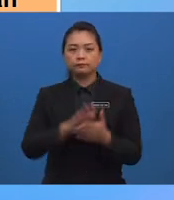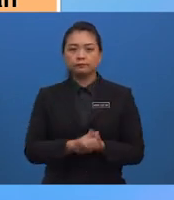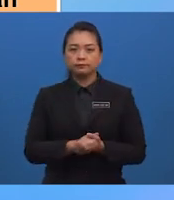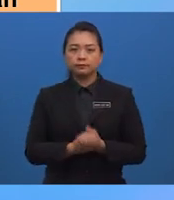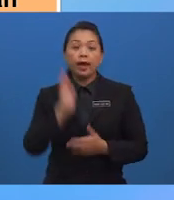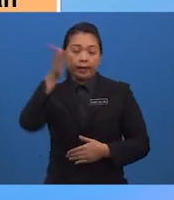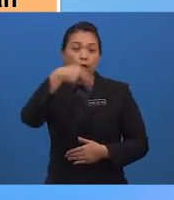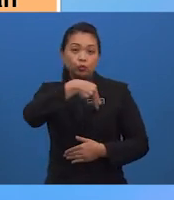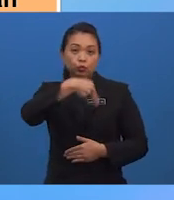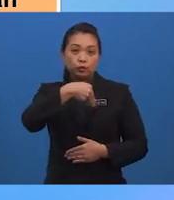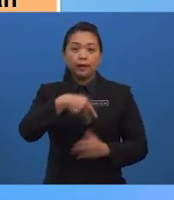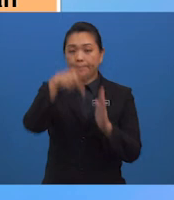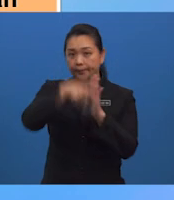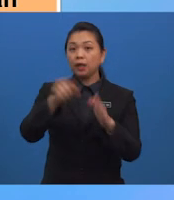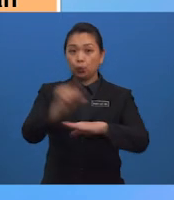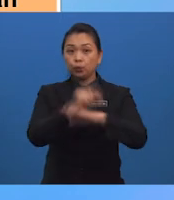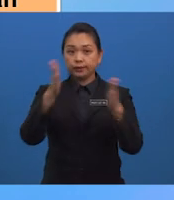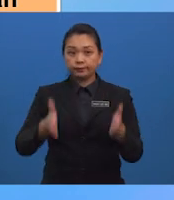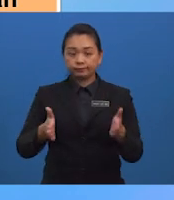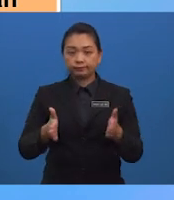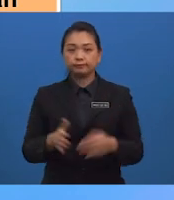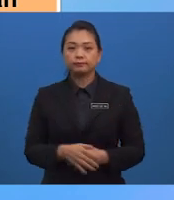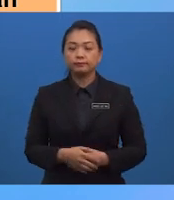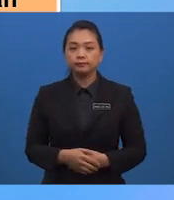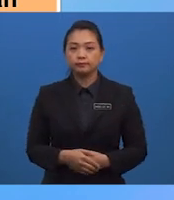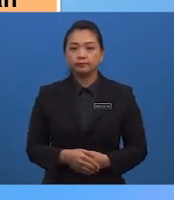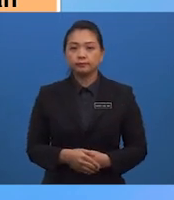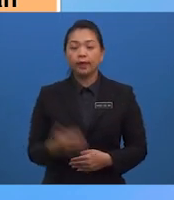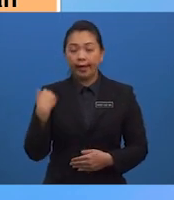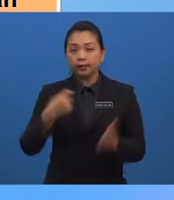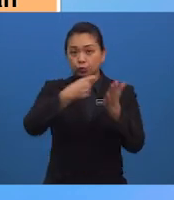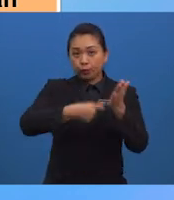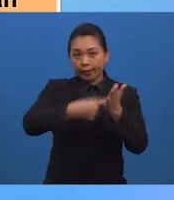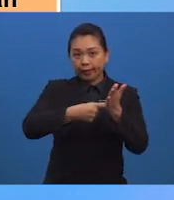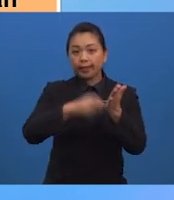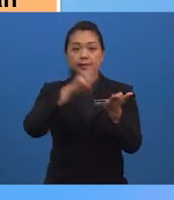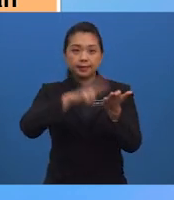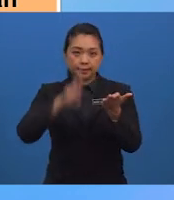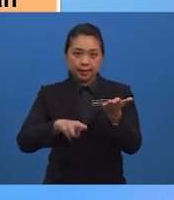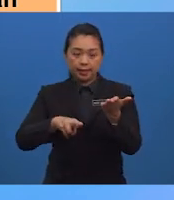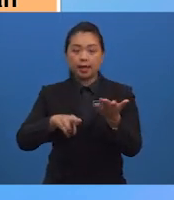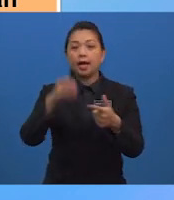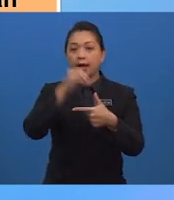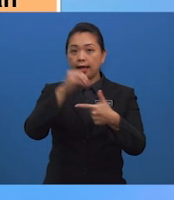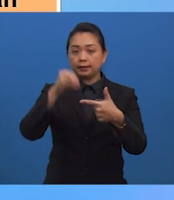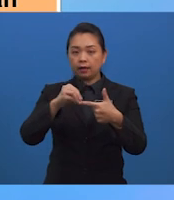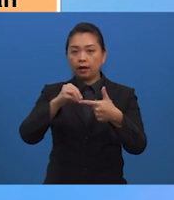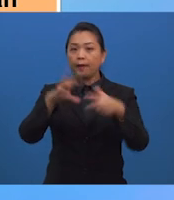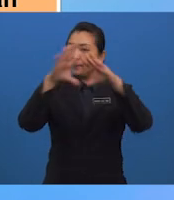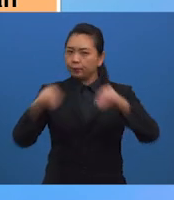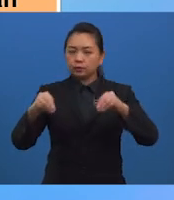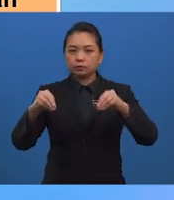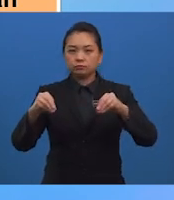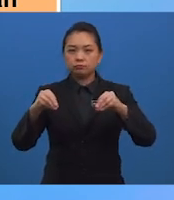pengguna. Pasaran bebas mengenakan kadar cukai yang rendah atau penghapusan cukai